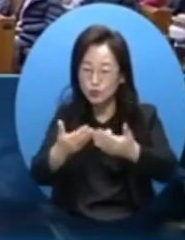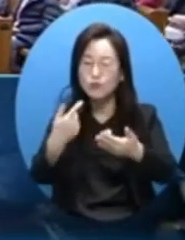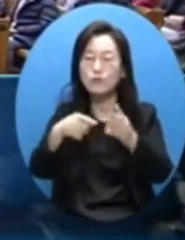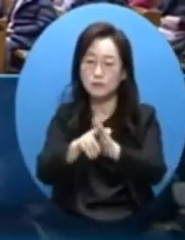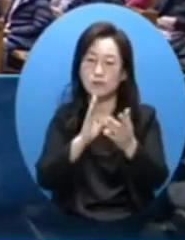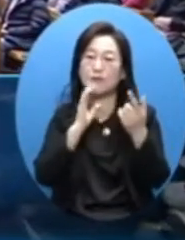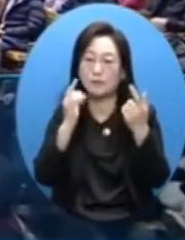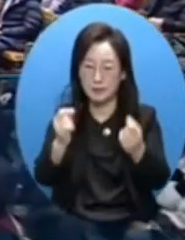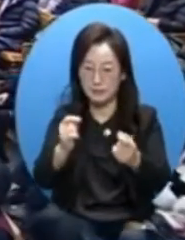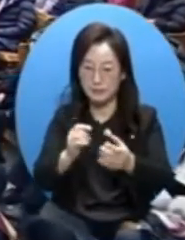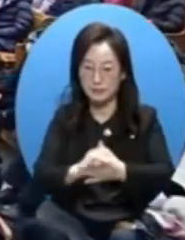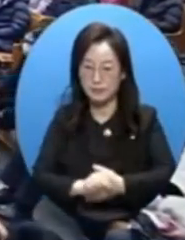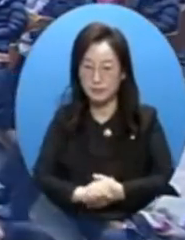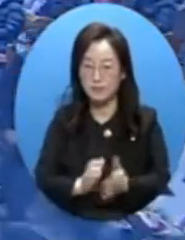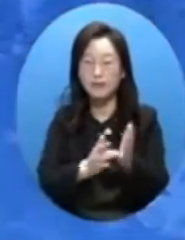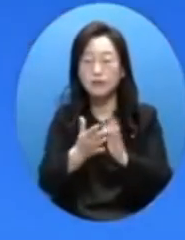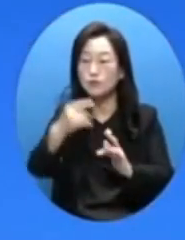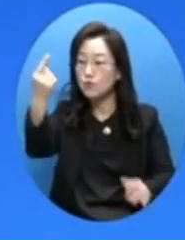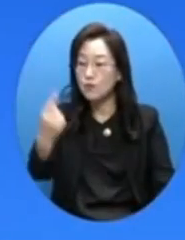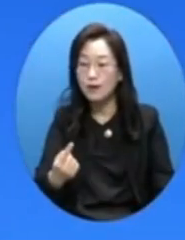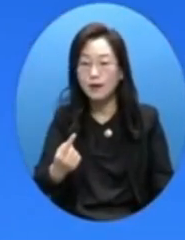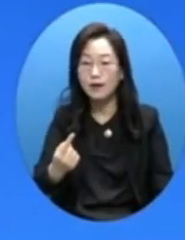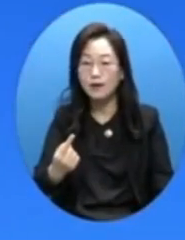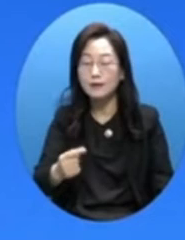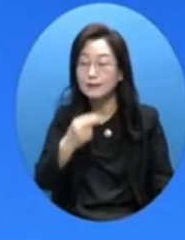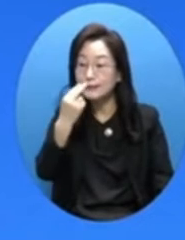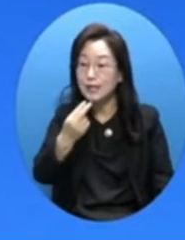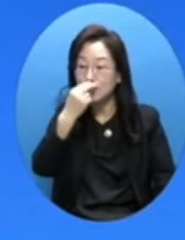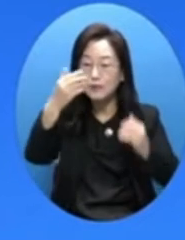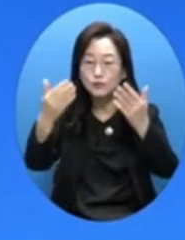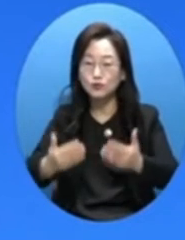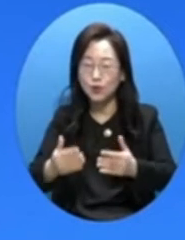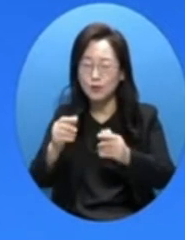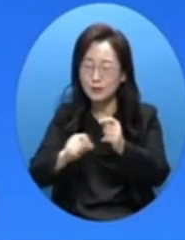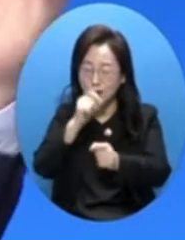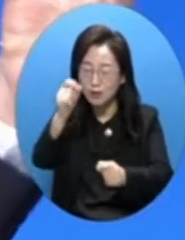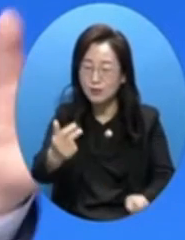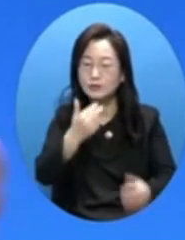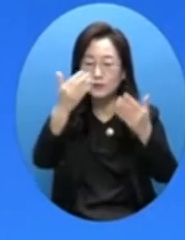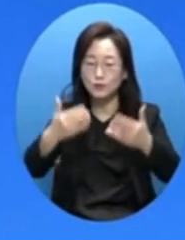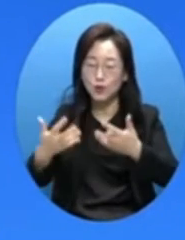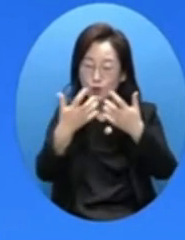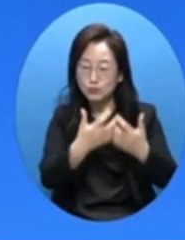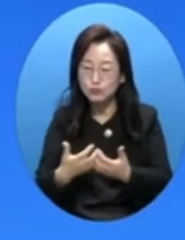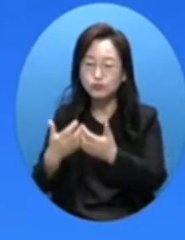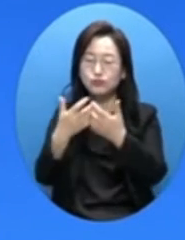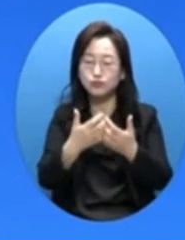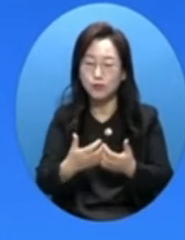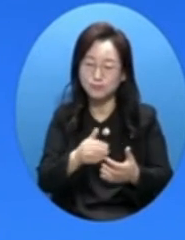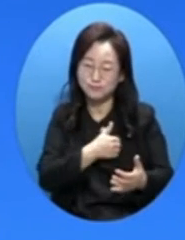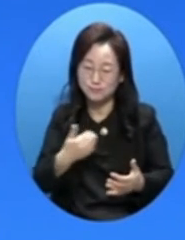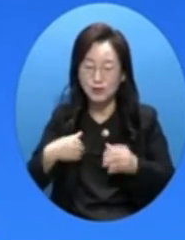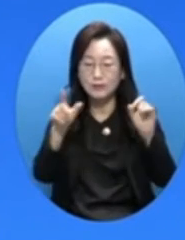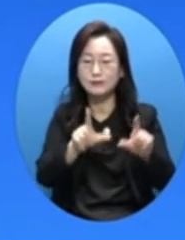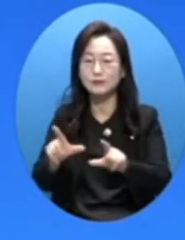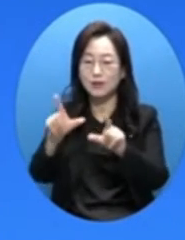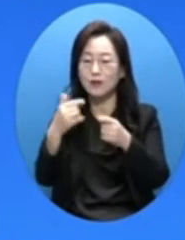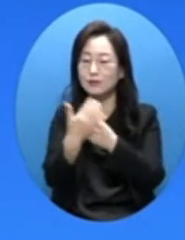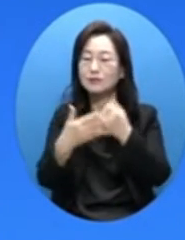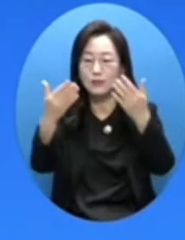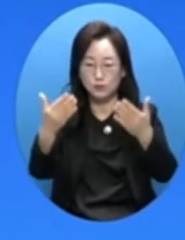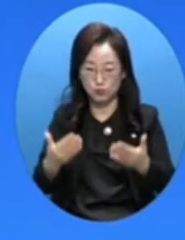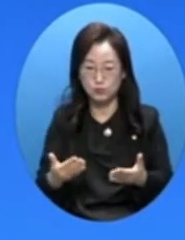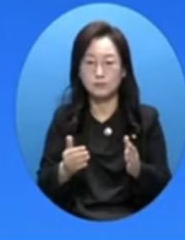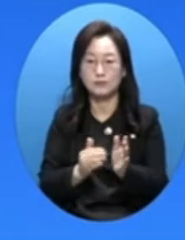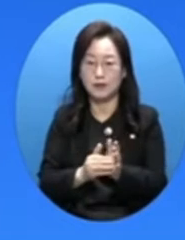아멘. 예수님 우리에게 오셔서 생명을 주시고 영생을 주시고 풍성한 삶을 살도록 우리 삶 가운데 은혜를 베풀어